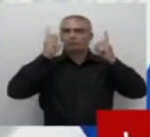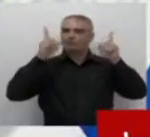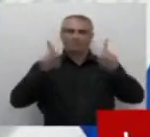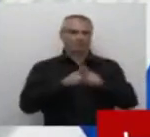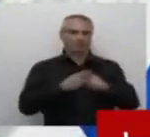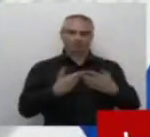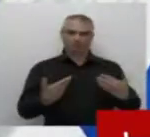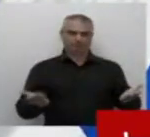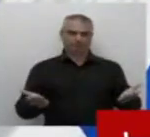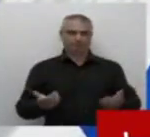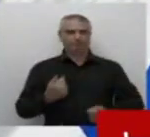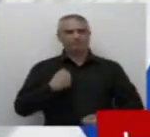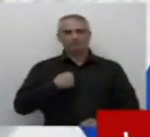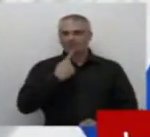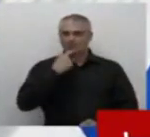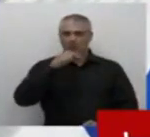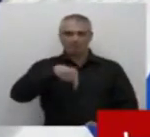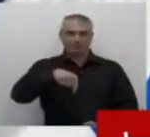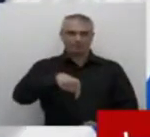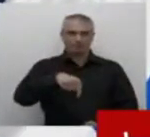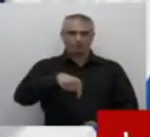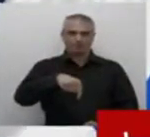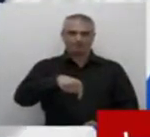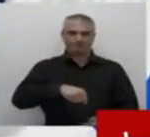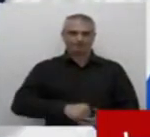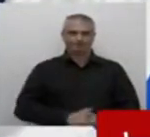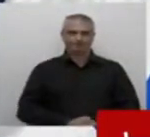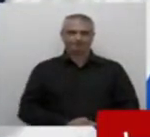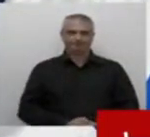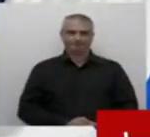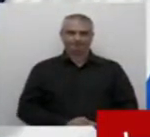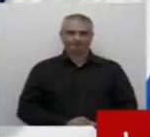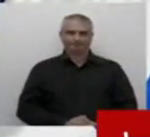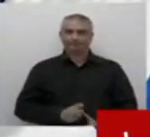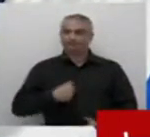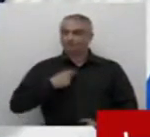اجل ابطالنا هؤلاء ومن هنا